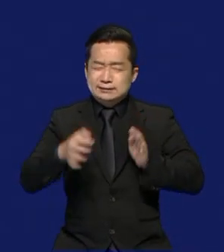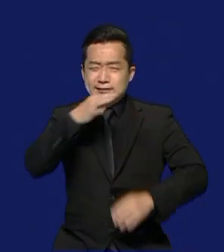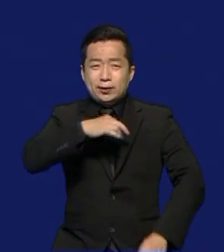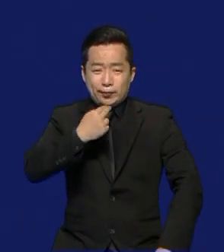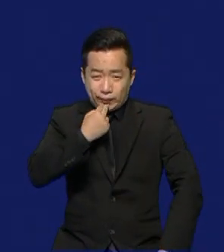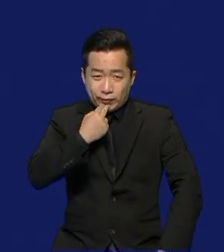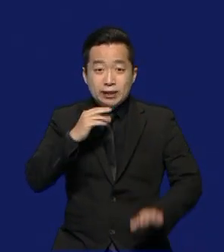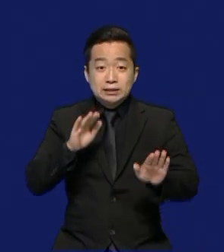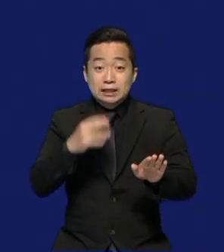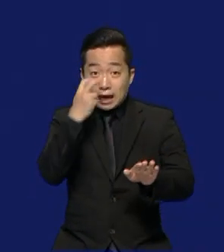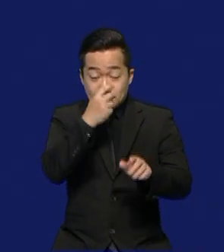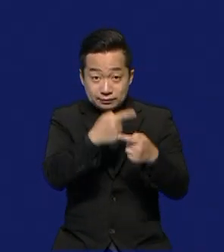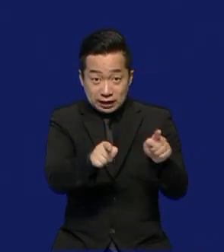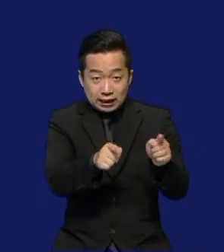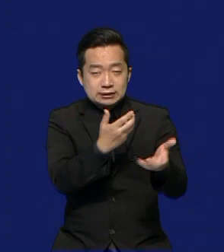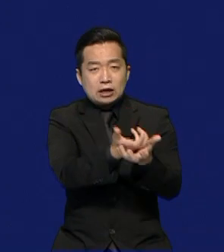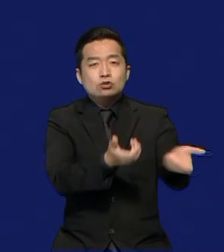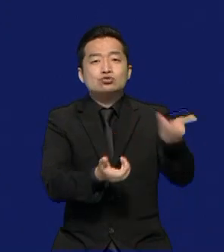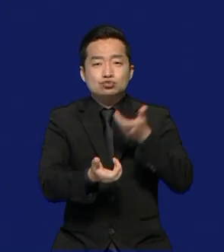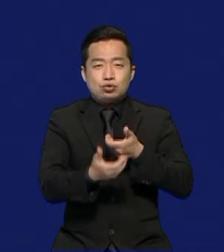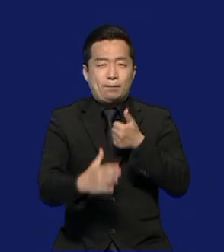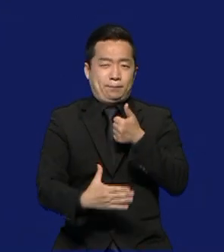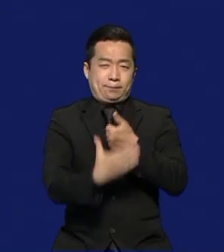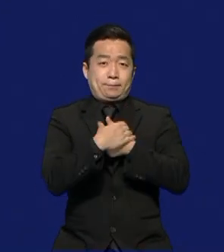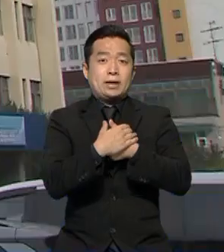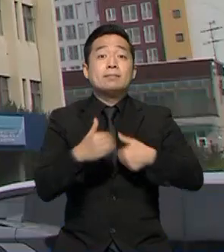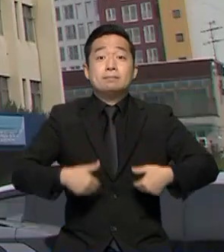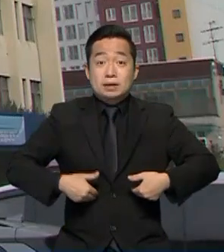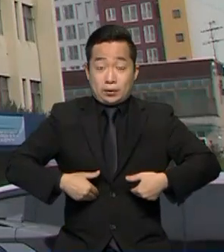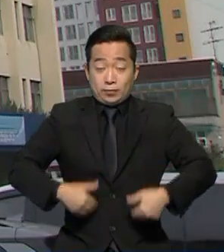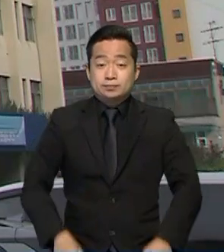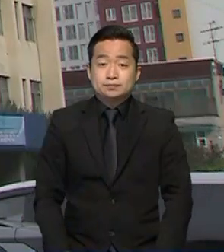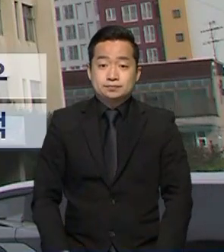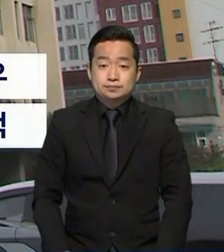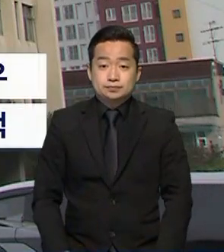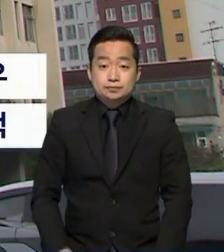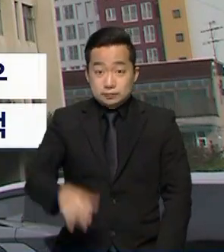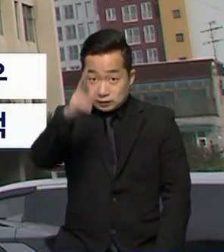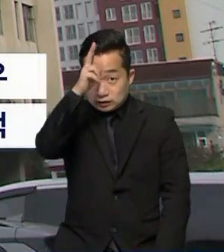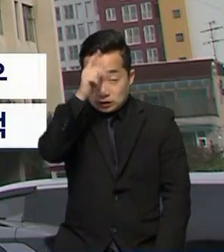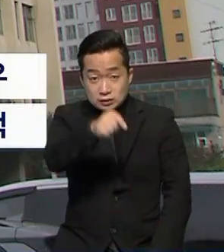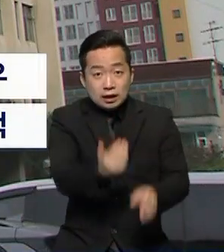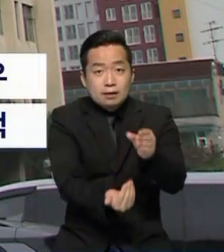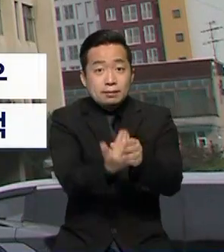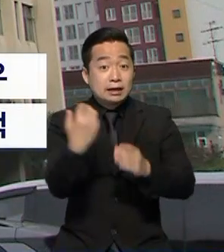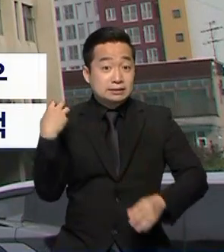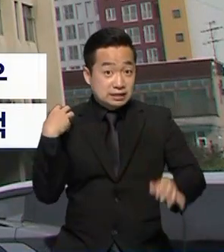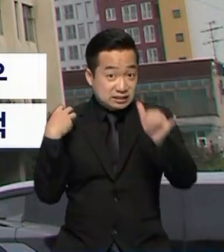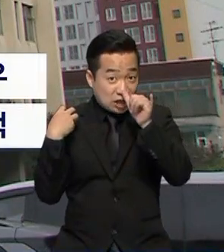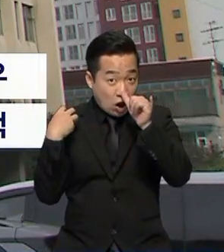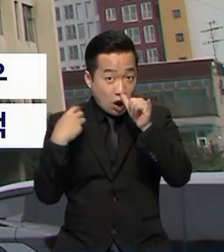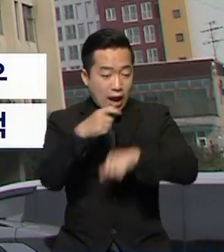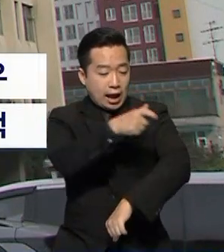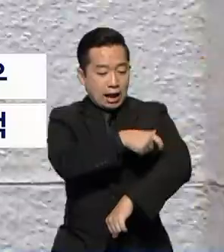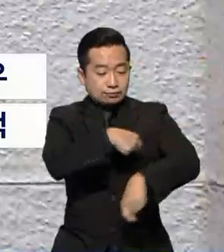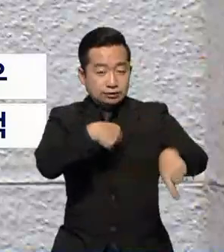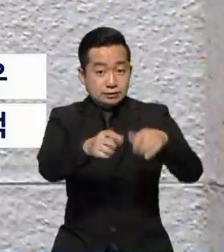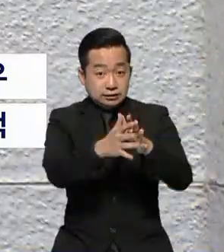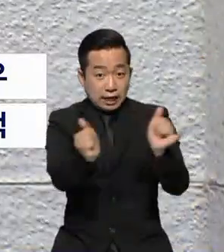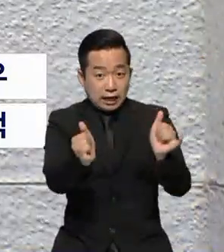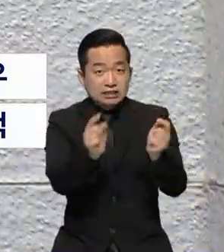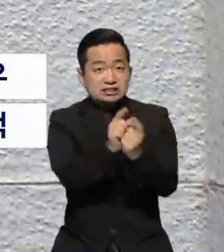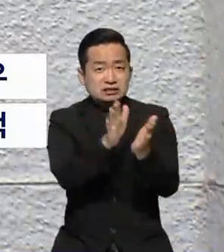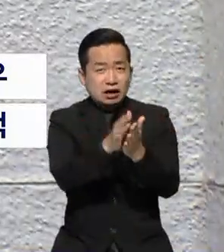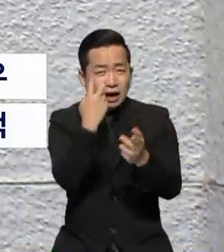중인 감찰 자료가 넘어오길 기다리고 있다고 말했습니다. 이 때문에 경찰이 사고 책임이 있는 경찰 간부들을 직접